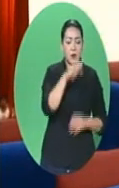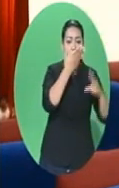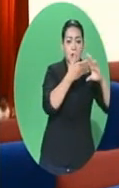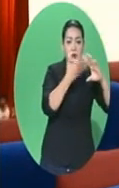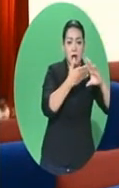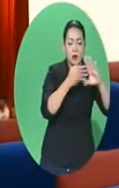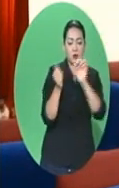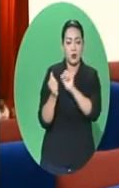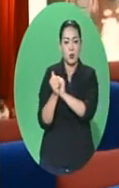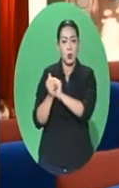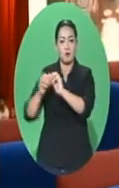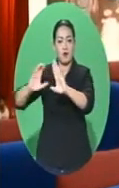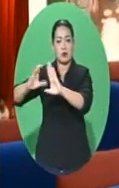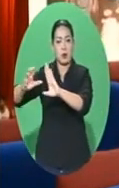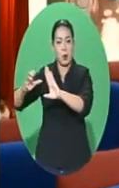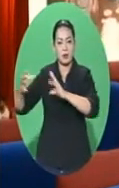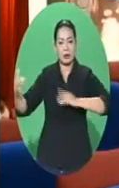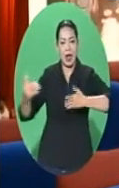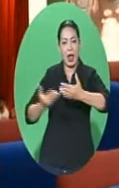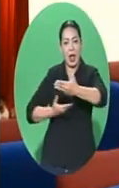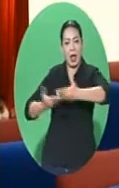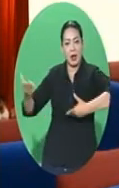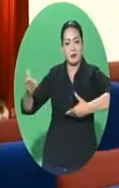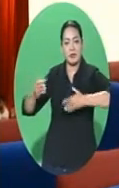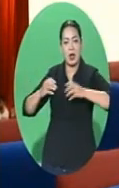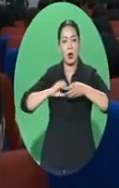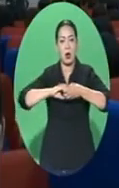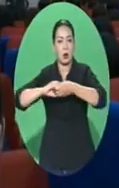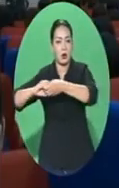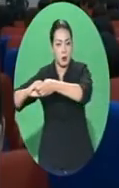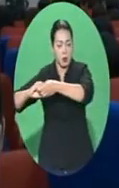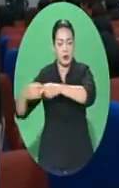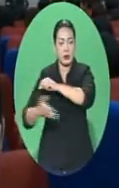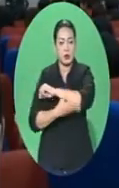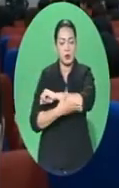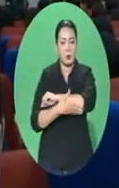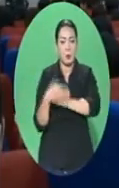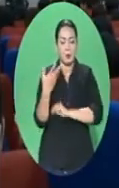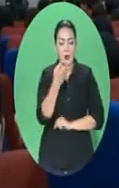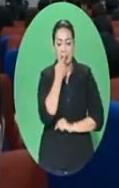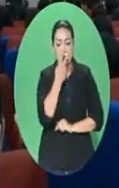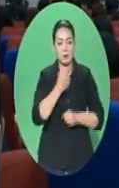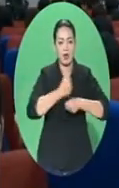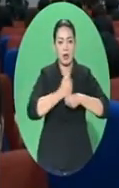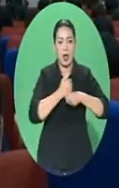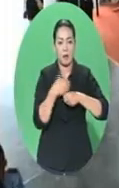nghiệp để làm thế nào bảo đảm việc làm cho các em sau khi ra trường. Dịp này trường đã biểu dương các giảng